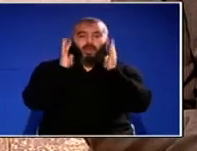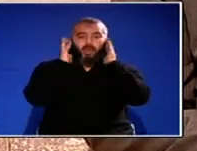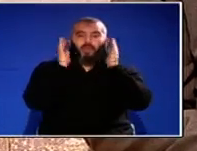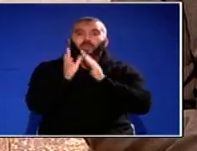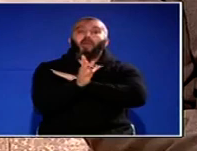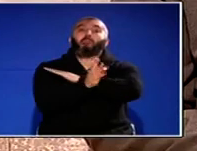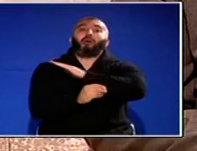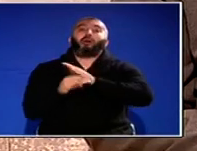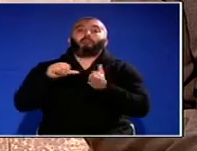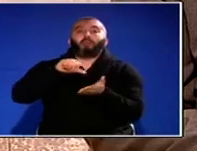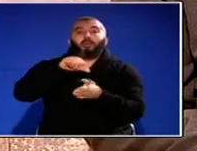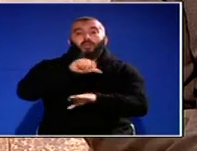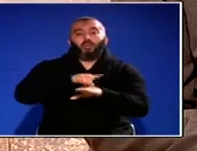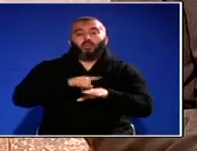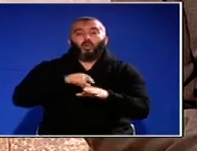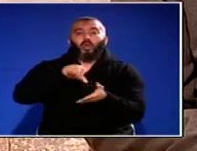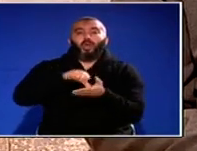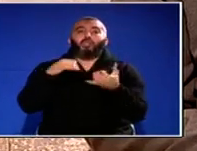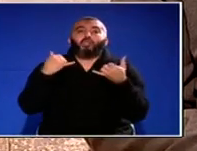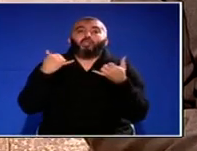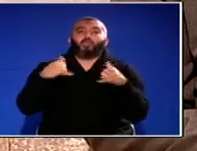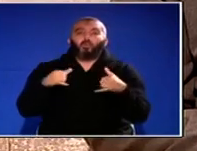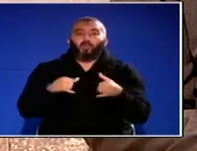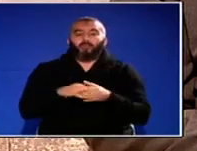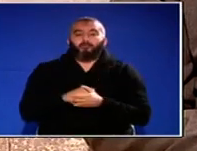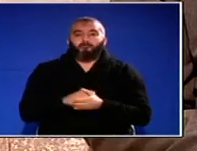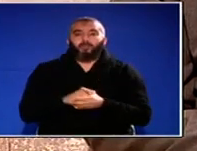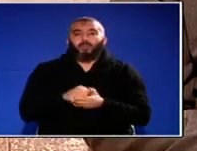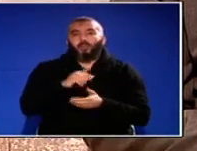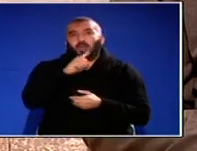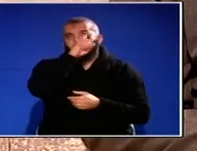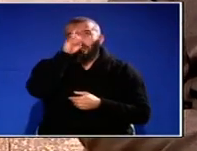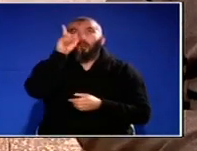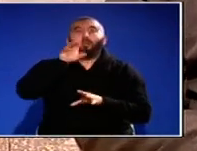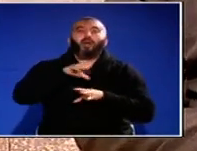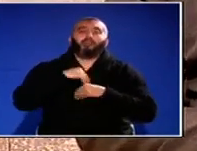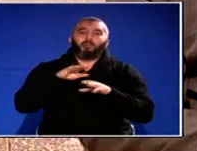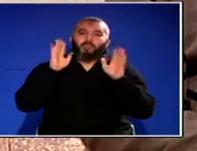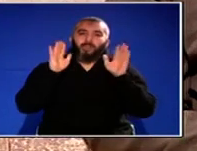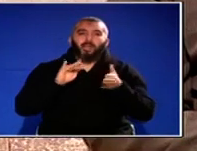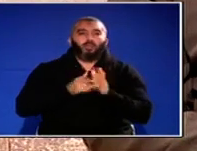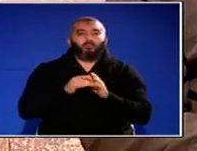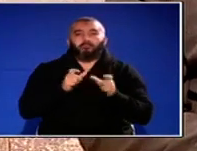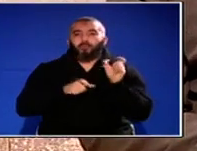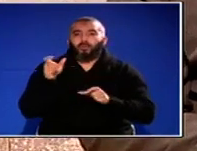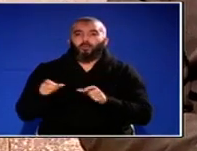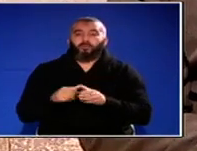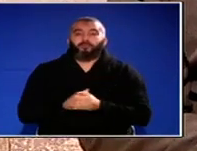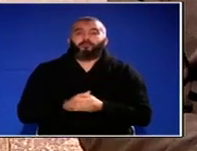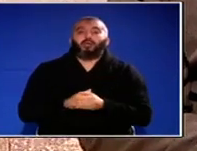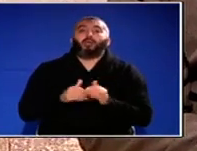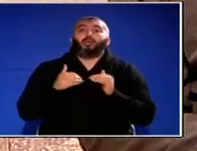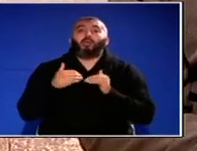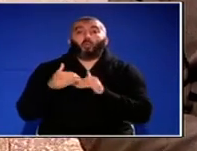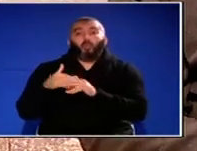المحلي للجزائر العاصمة وما جاورها من مدن. تقبل الله صلاة الجميع. هل سأل عبر خمسة